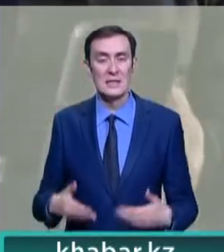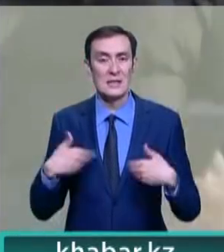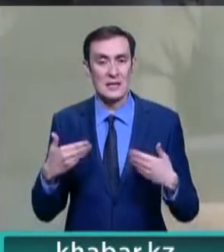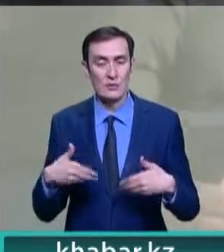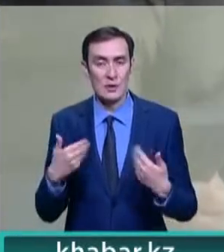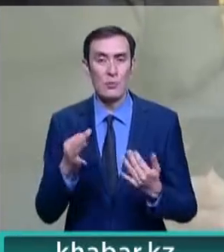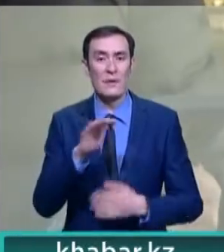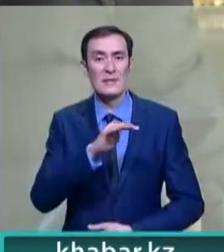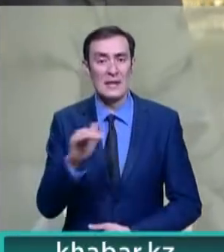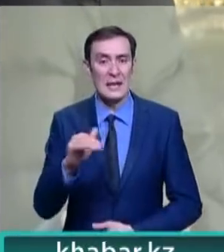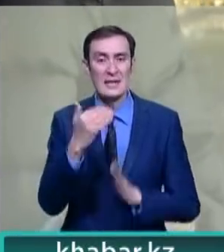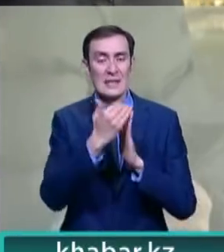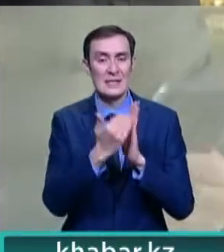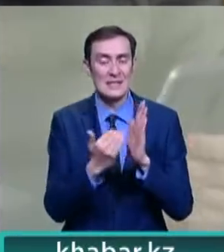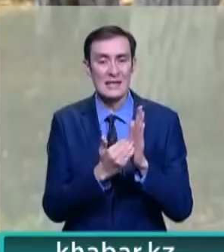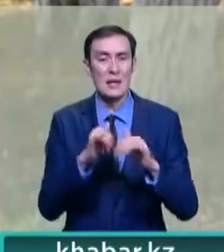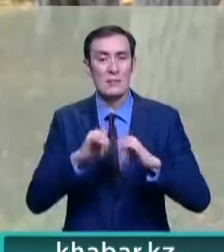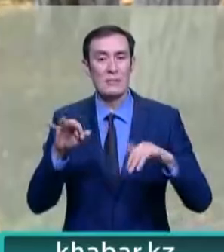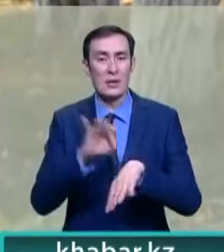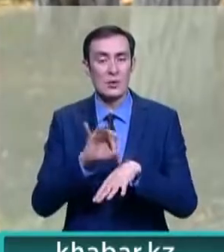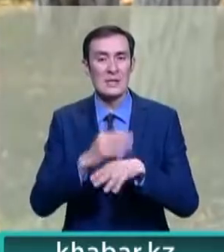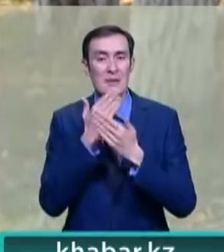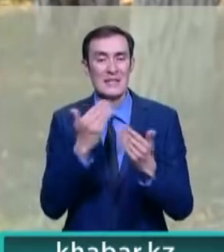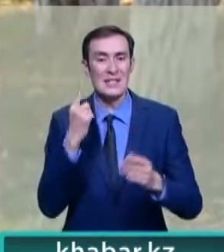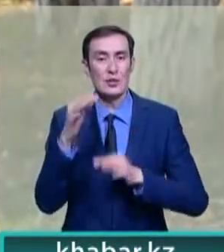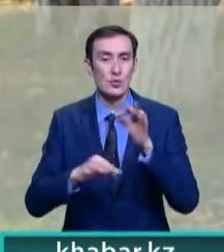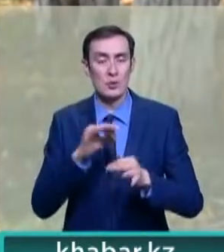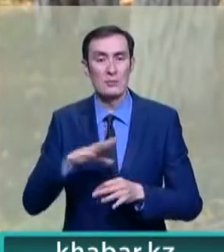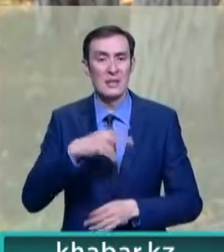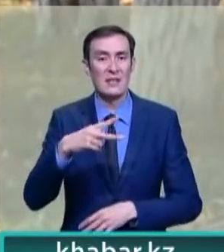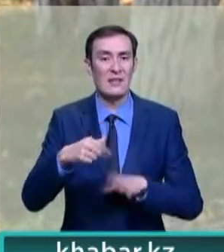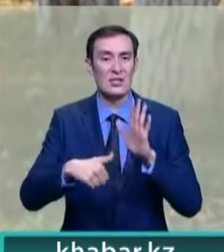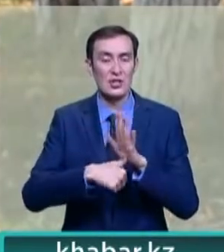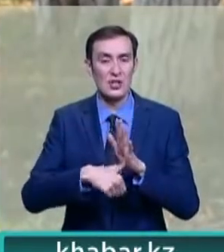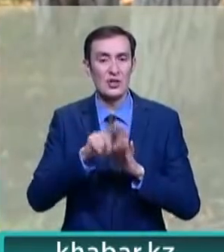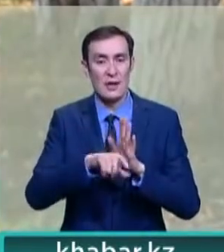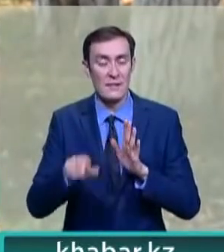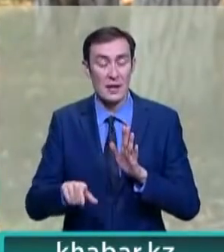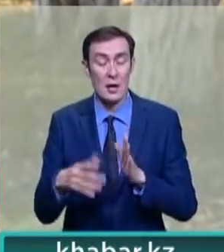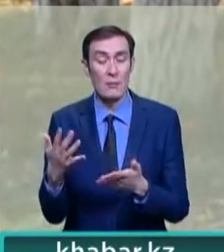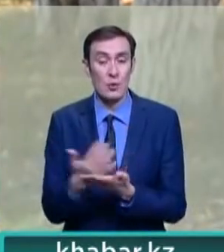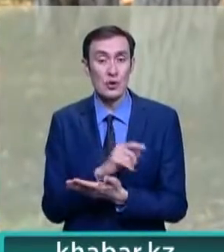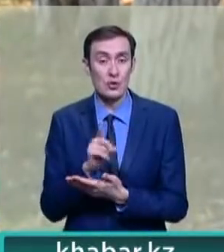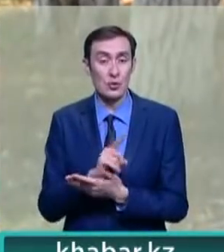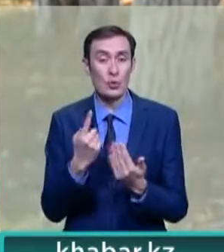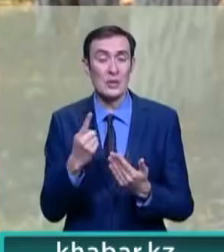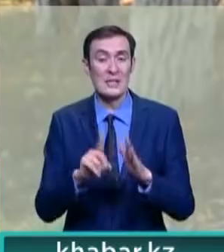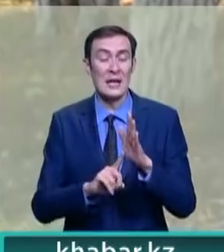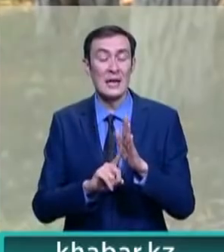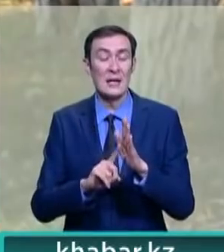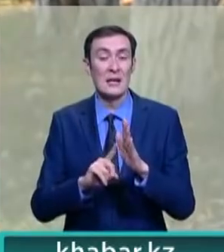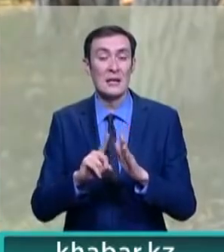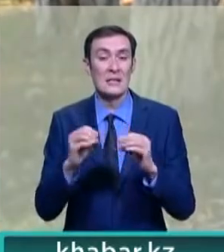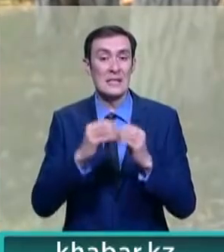Здравствуйте, Жанна. По официальной статистике прирост за последние сутки составил 26 случаев. То есть получается, что только за первую